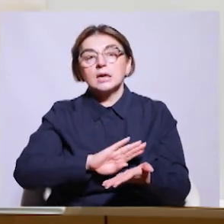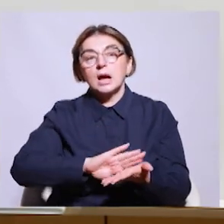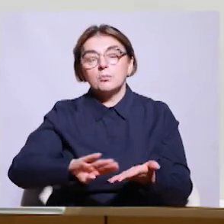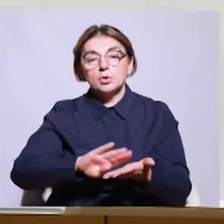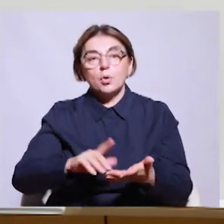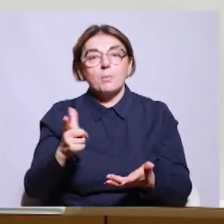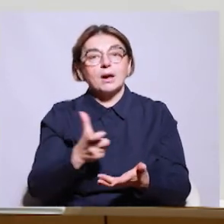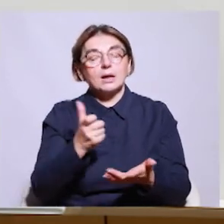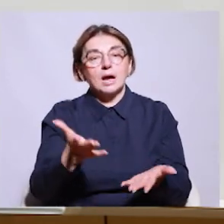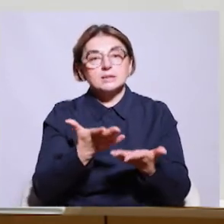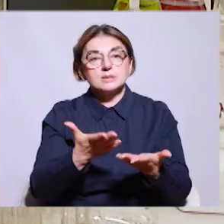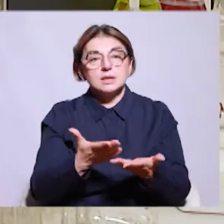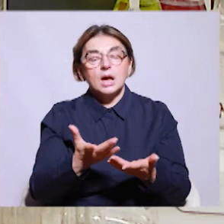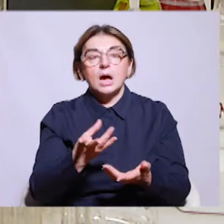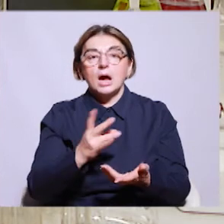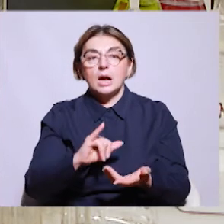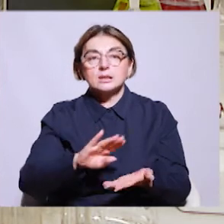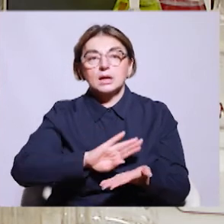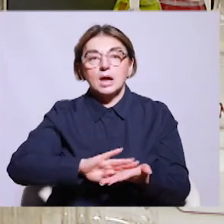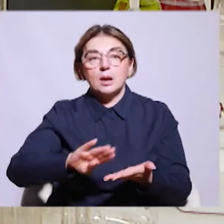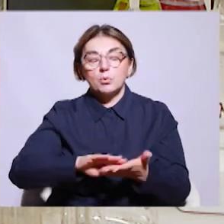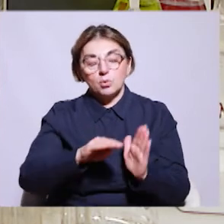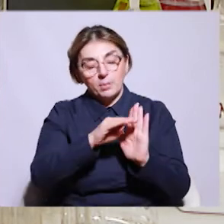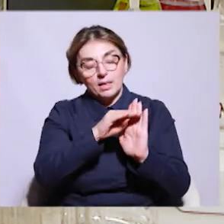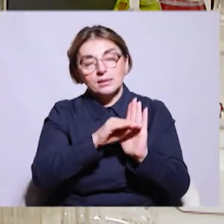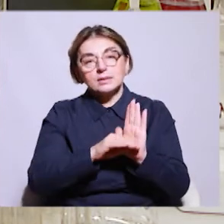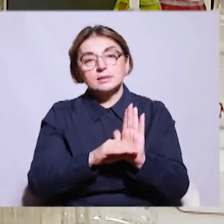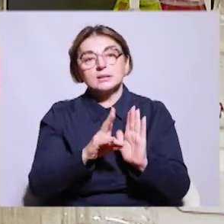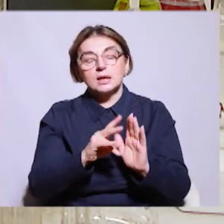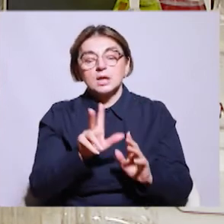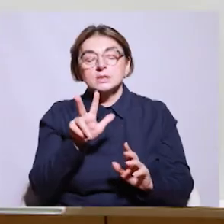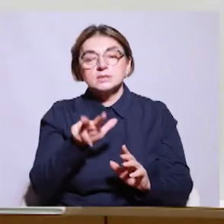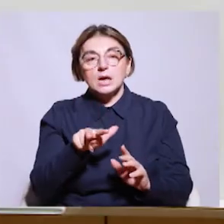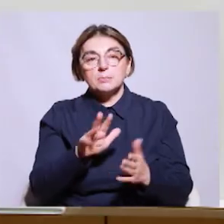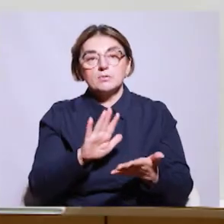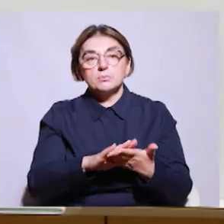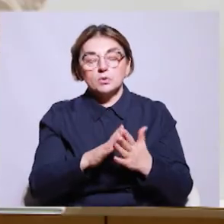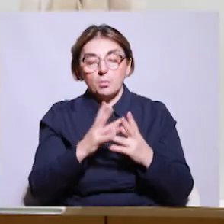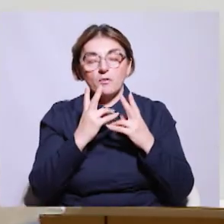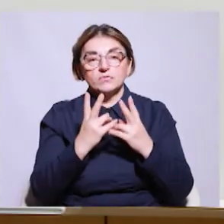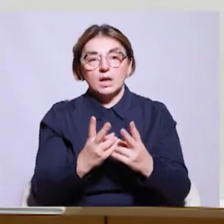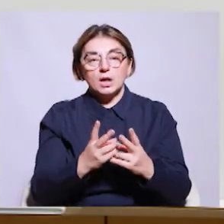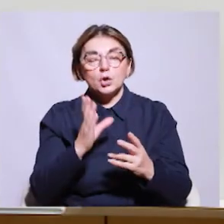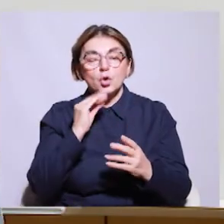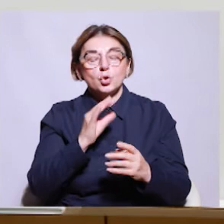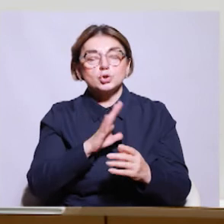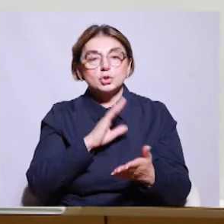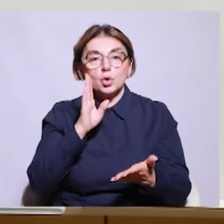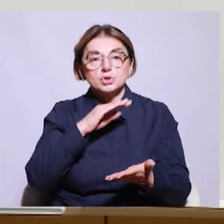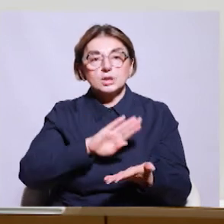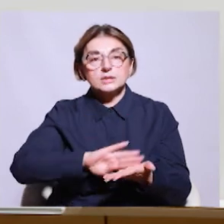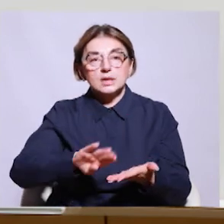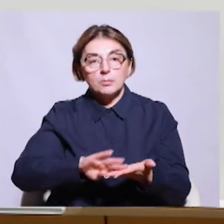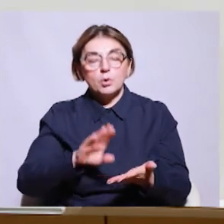ან აირი, ან გამოიყოფა ნალექი. ჩვენ სამივე შემთხვევა განვიხილეთ, როდის ხდებოდა წყლის გამოყოფა,